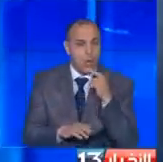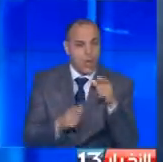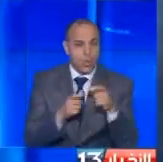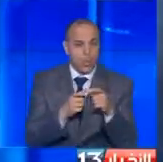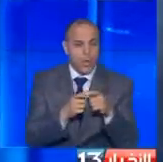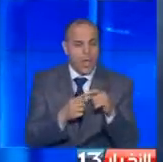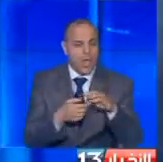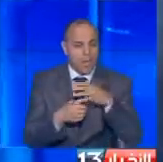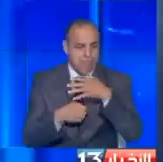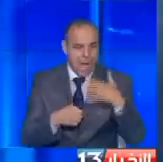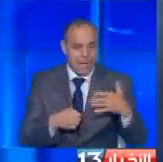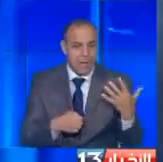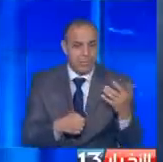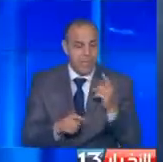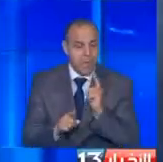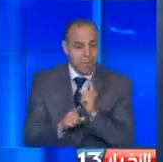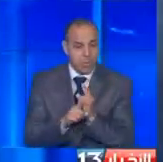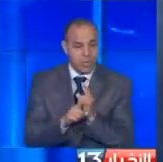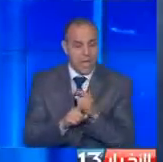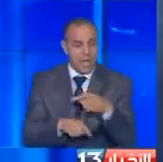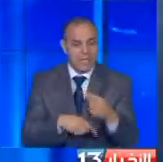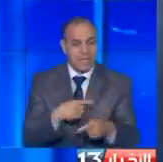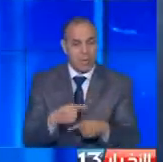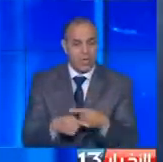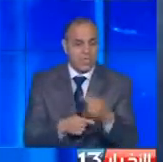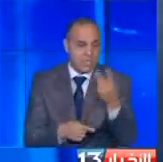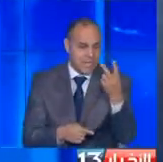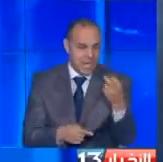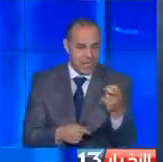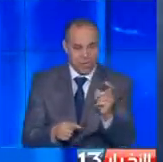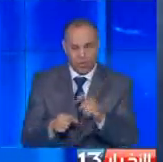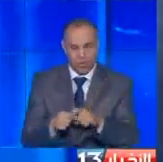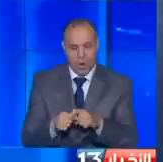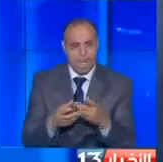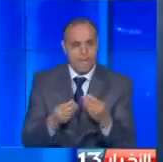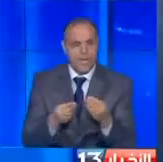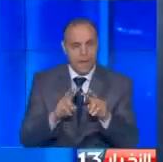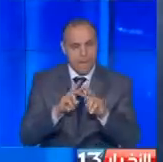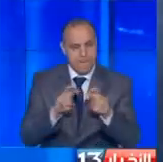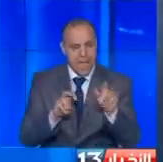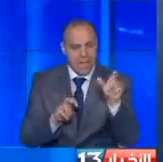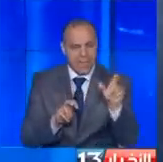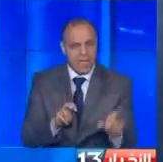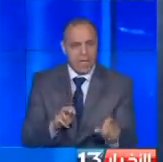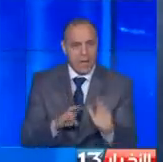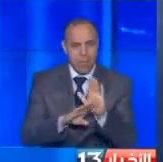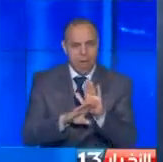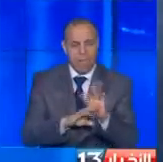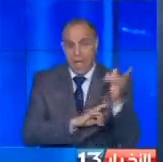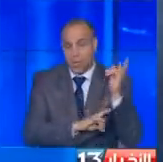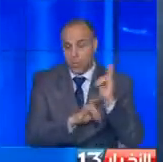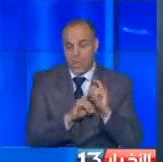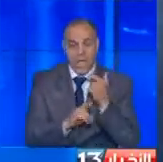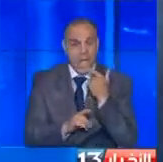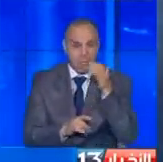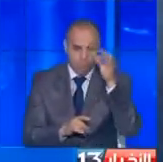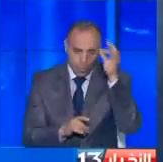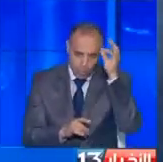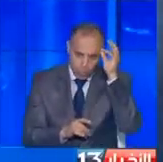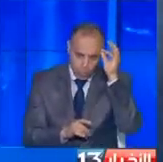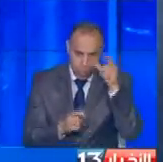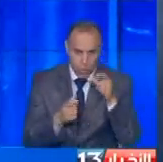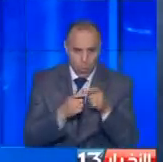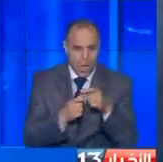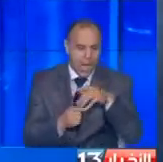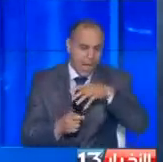الدول المغاربية. الملتقى الذي يتواصل على مدى يومين يشارك فيه عدة باحثين في مجال المحافظة على التراث من تونس